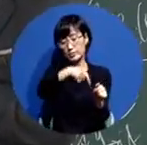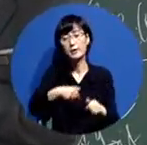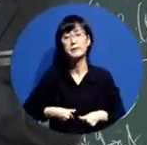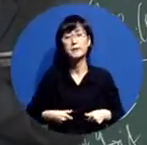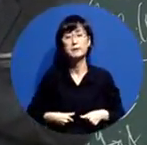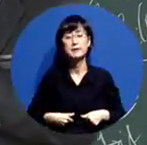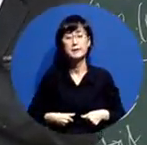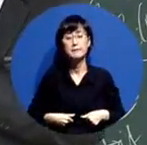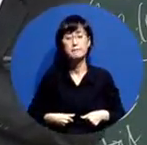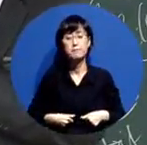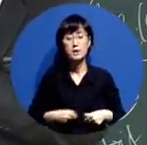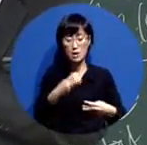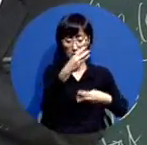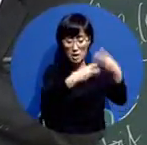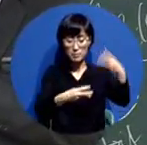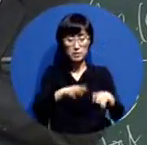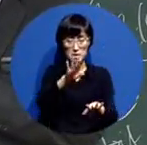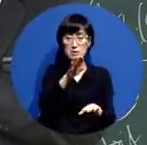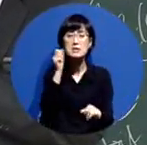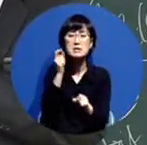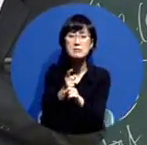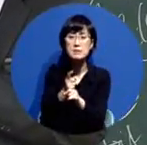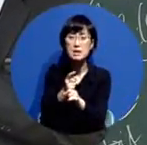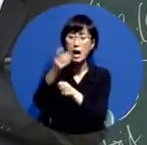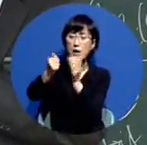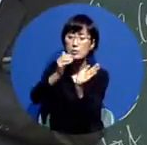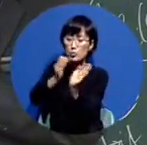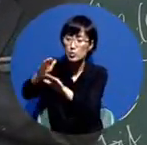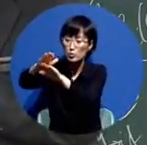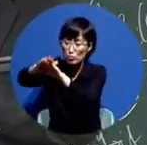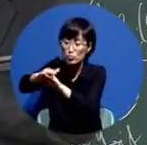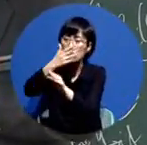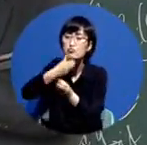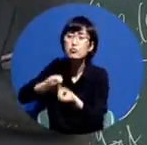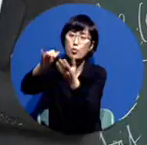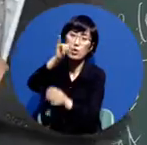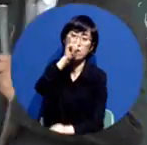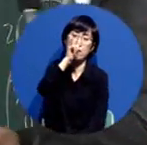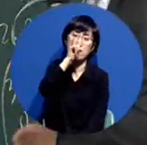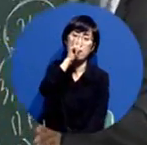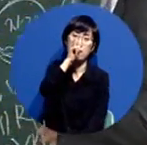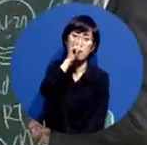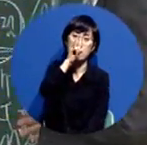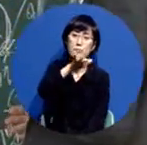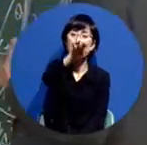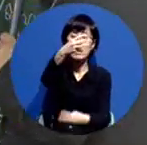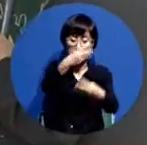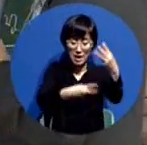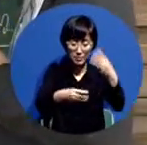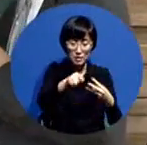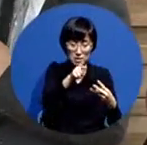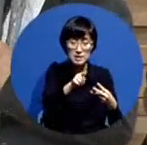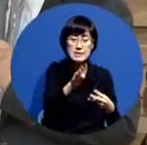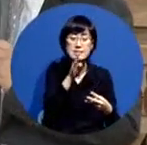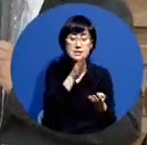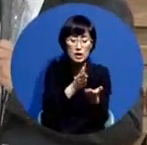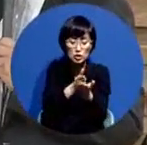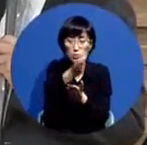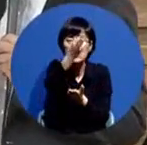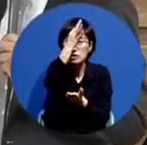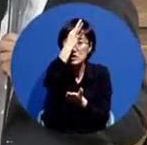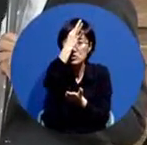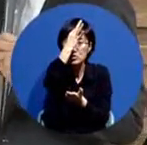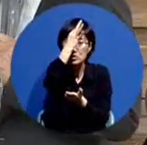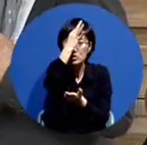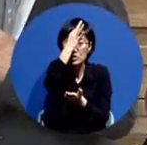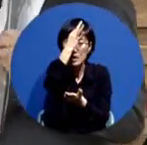단만남에축복받은렘넌트들이다。 我们的 remnant 首先是拥有见面祝福的 remnant。 우리렘넌트에게진짜전문화시켜서